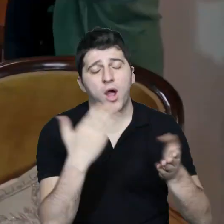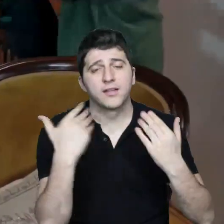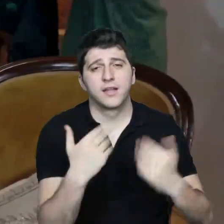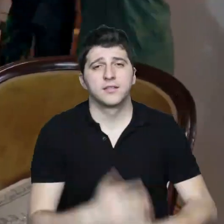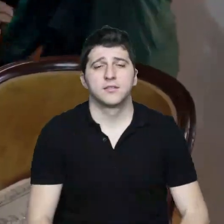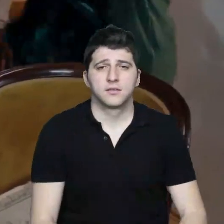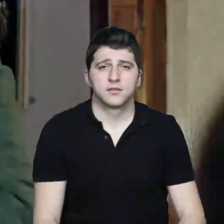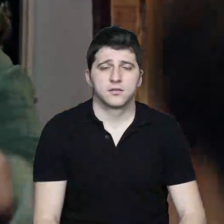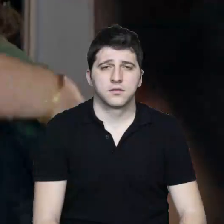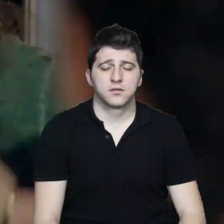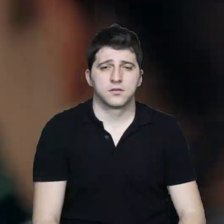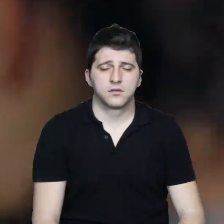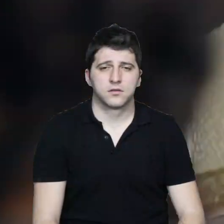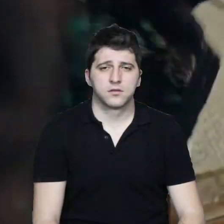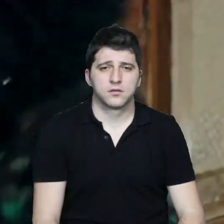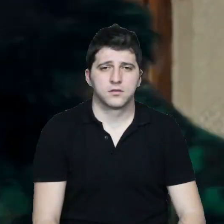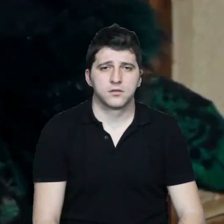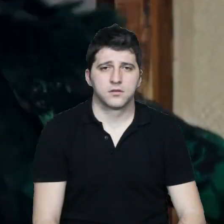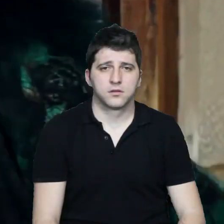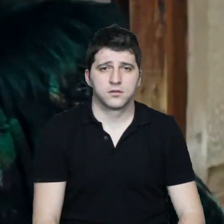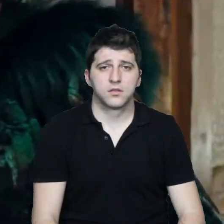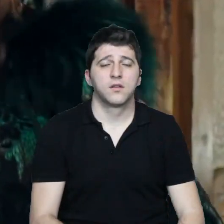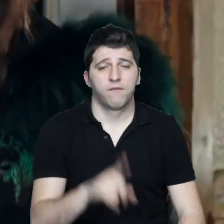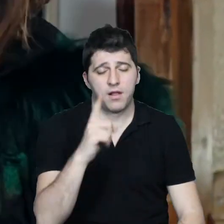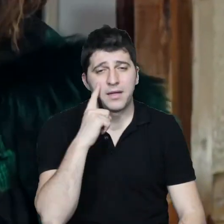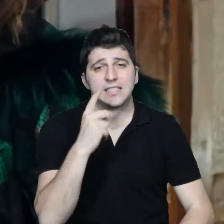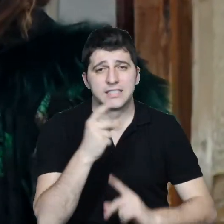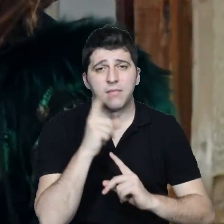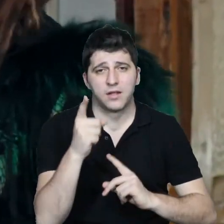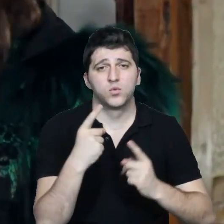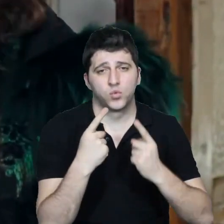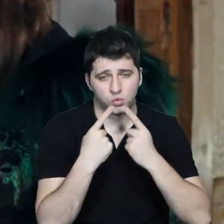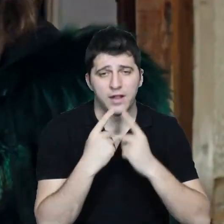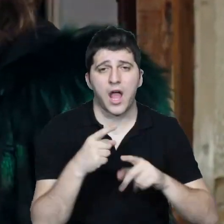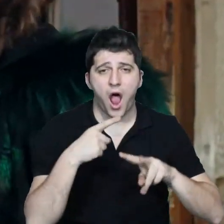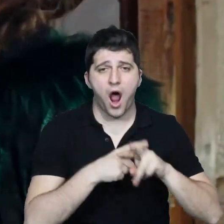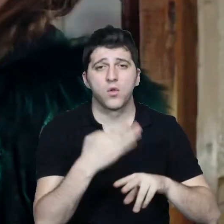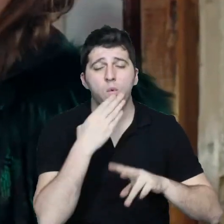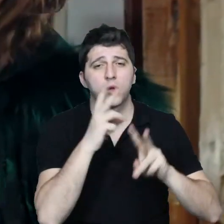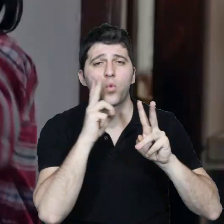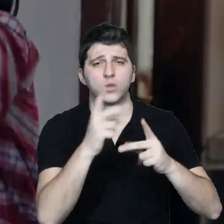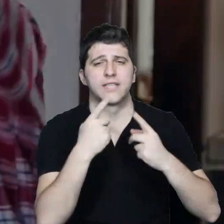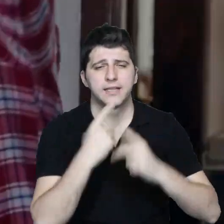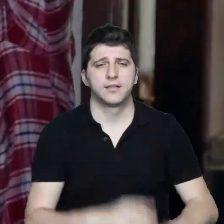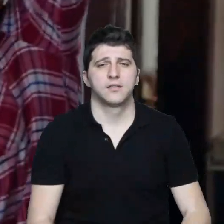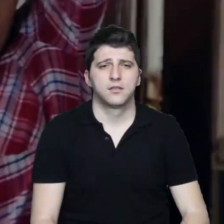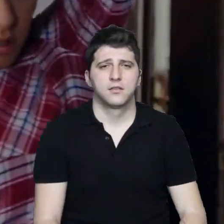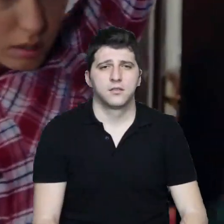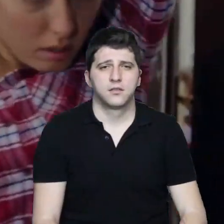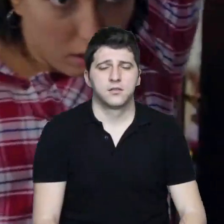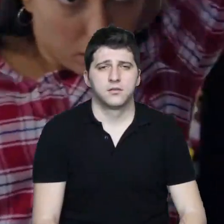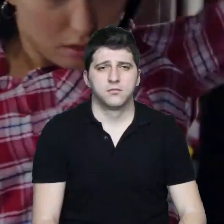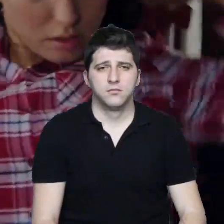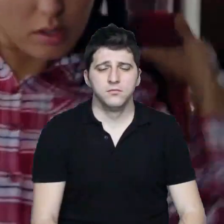haydi. Paltolarını giyiyorlar. Vallahi ama bakın İsmail de söylediydi. Arda'yı okulda görürüz diye. Dertimiz bu mu